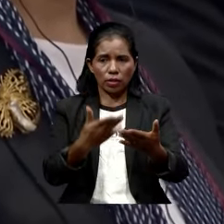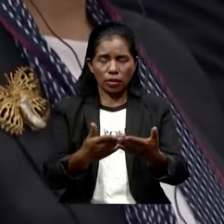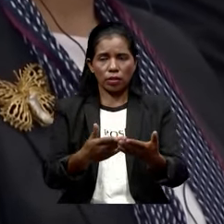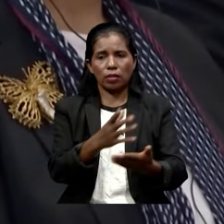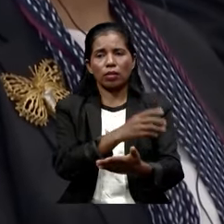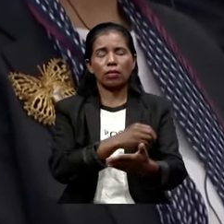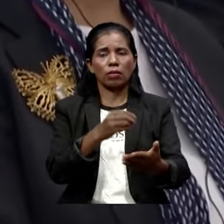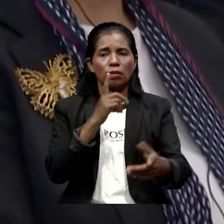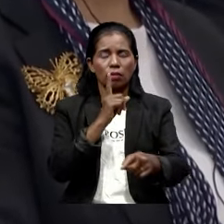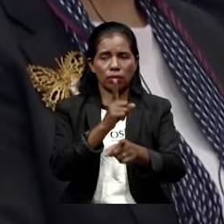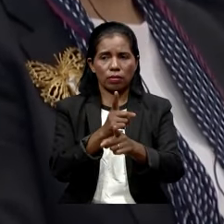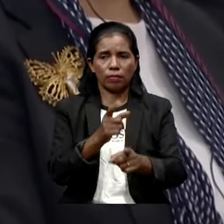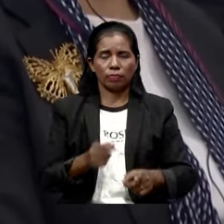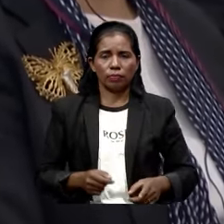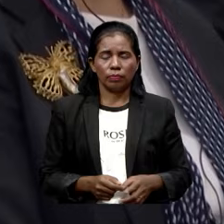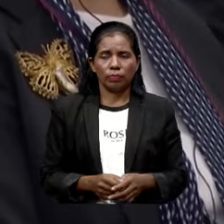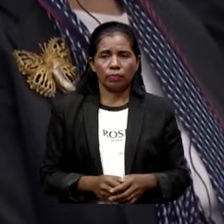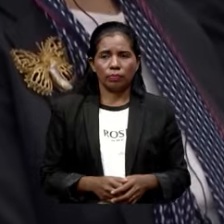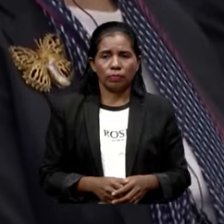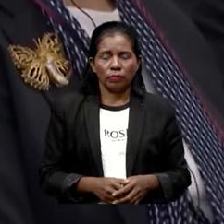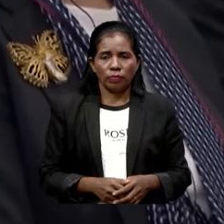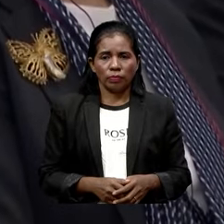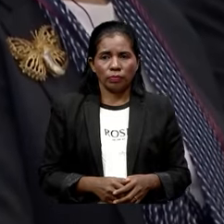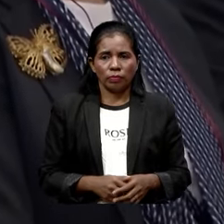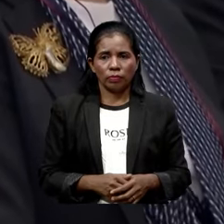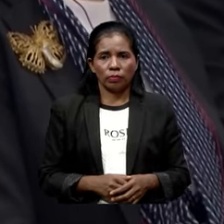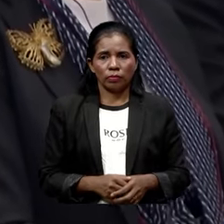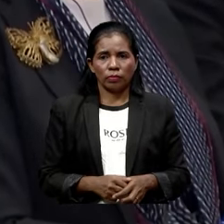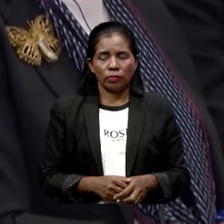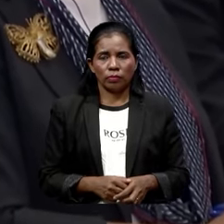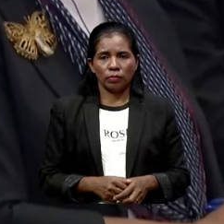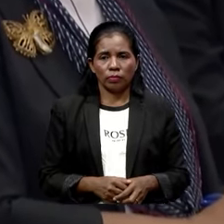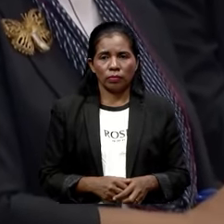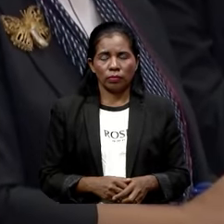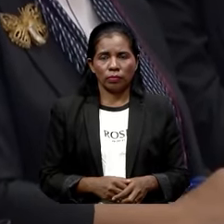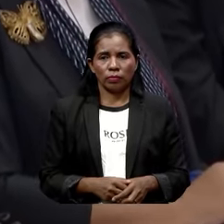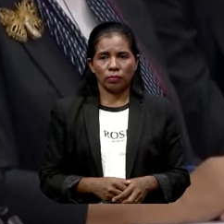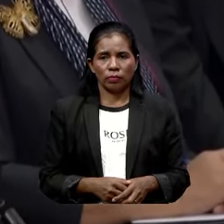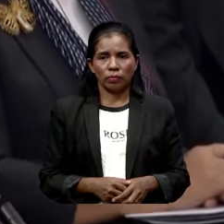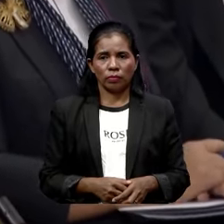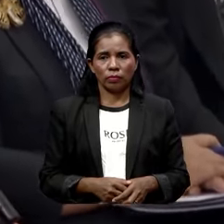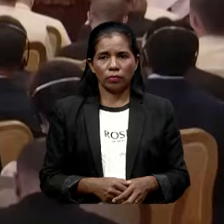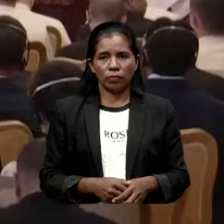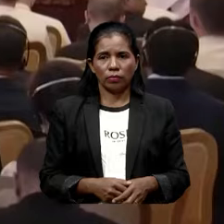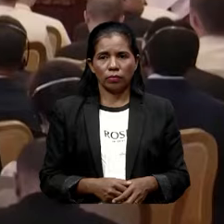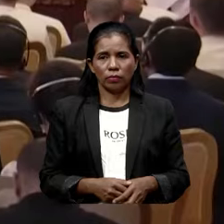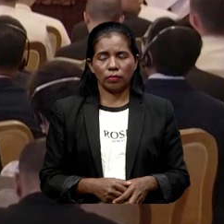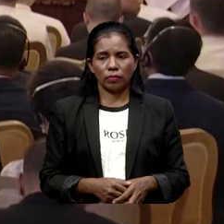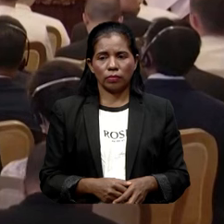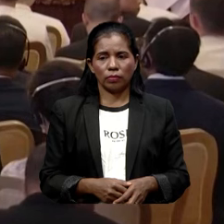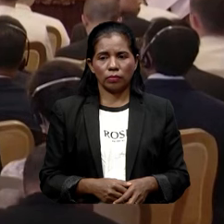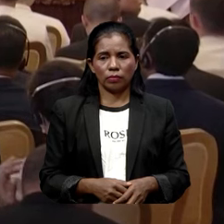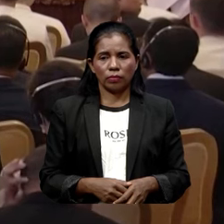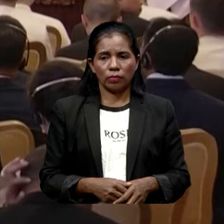no justo. Le sfide comuni tra quelli quella del contrastare l'estremismo